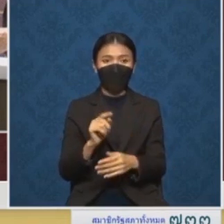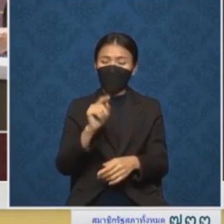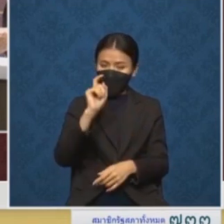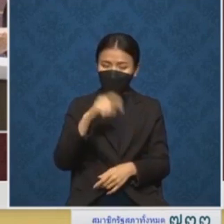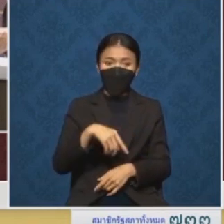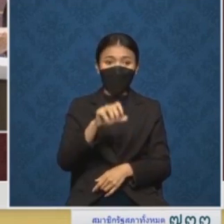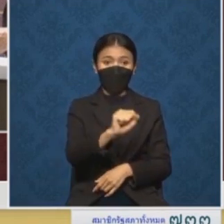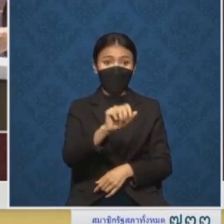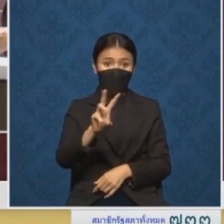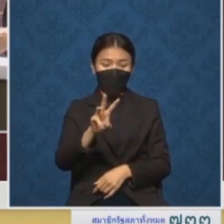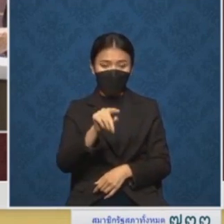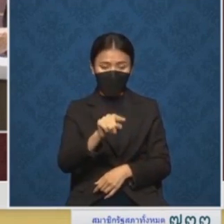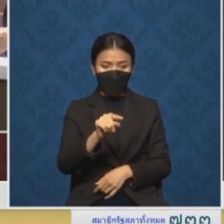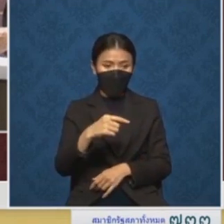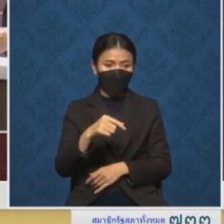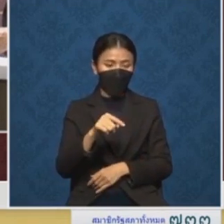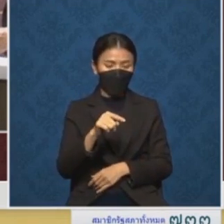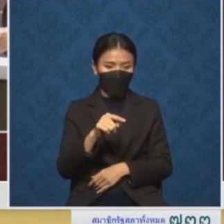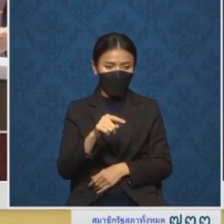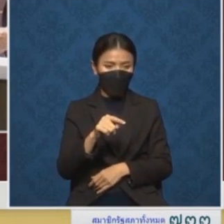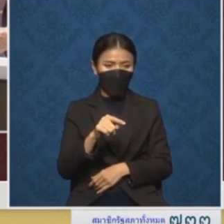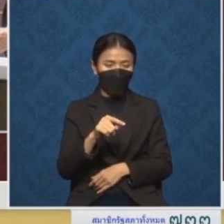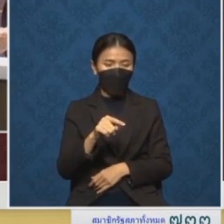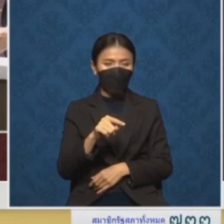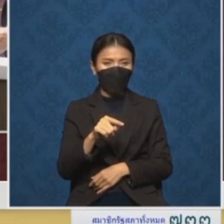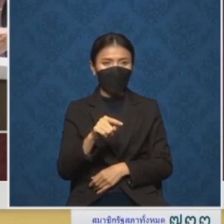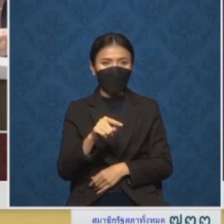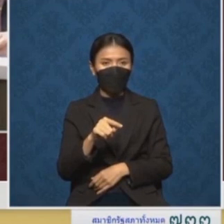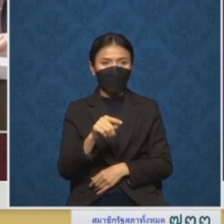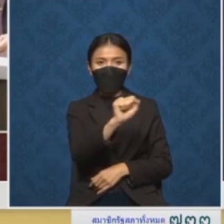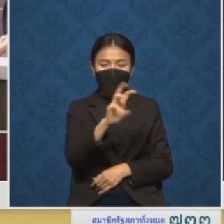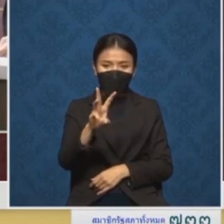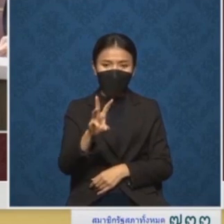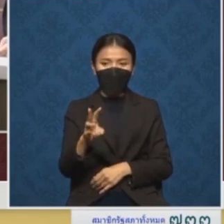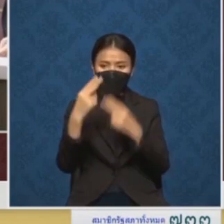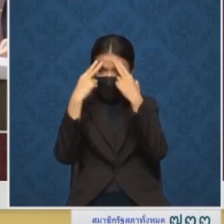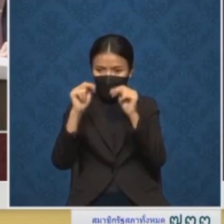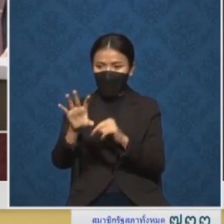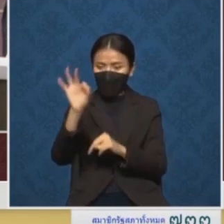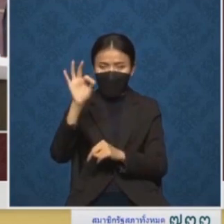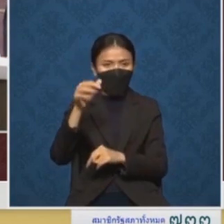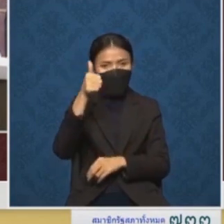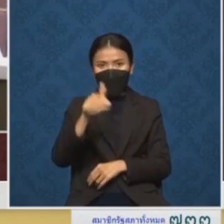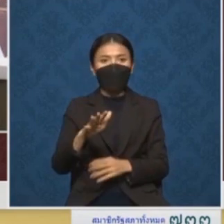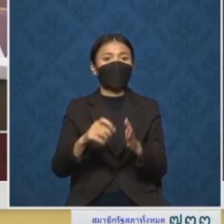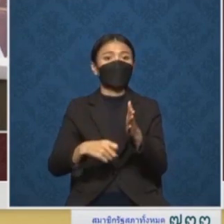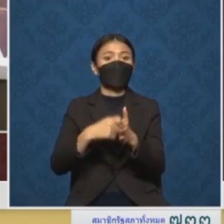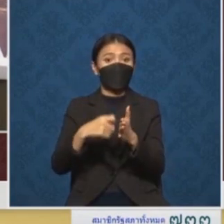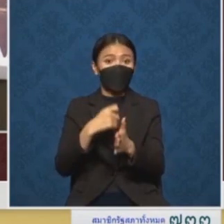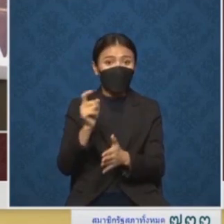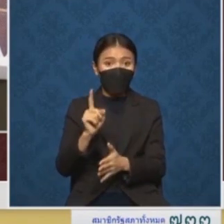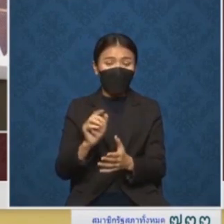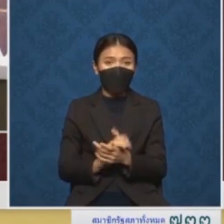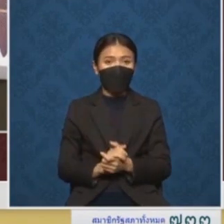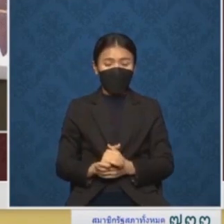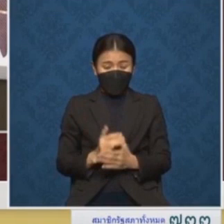ของสมาชิกวุฒิสภาในส่วนนี้กับผมและคณะต้องกราบเรียนต่อท่านประธานด้วยความเคารพว่าไม่ได้มีจิตใ